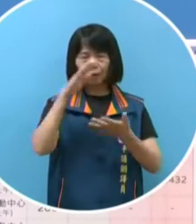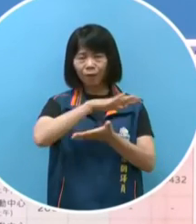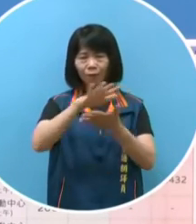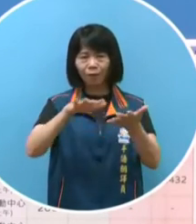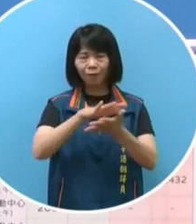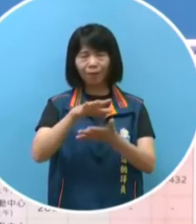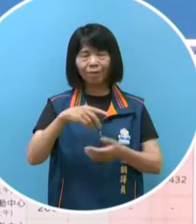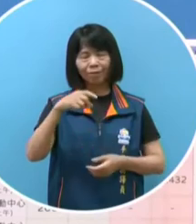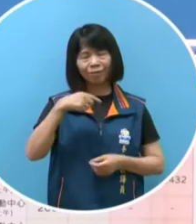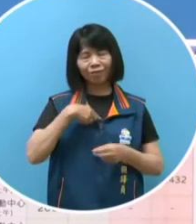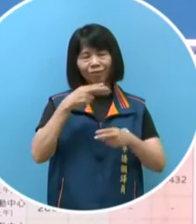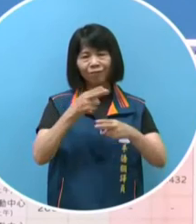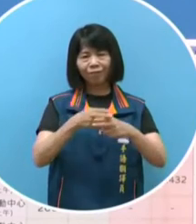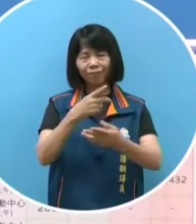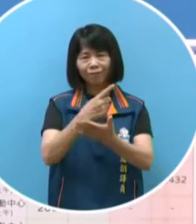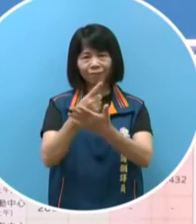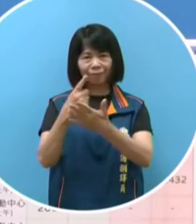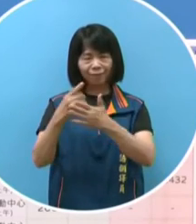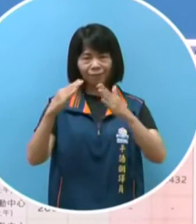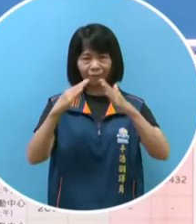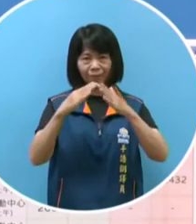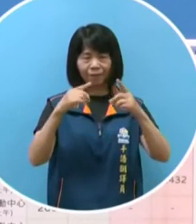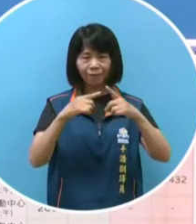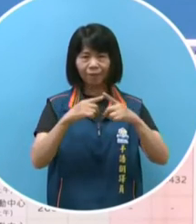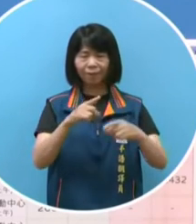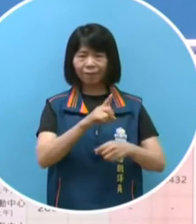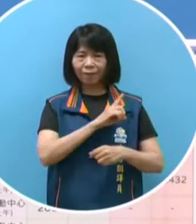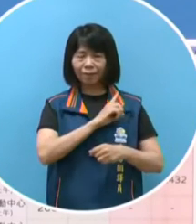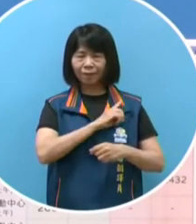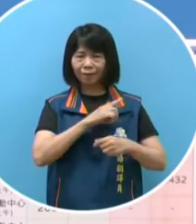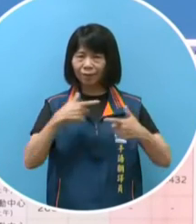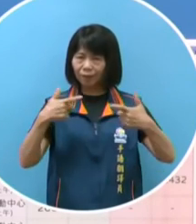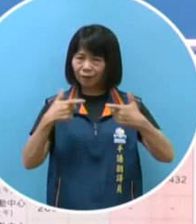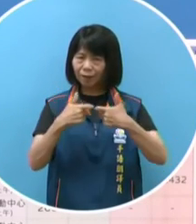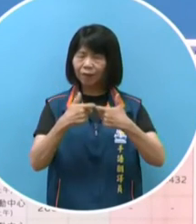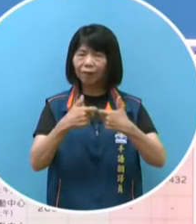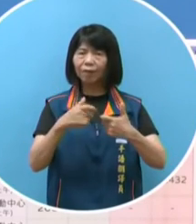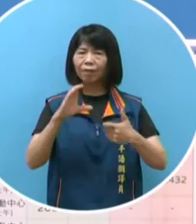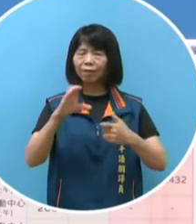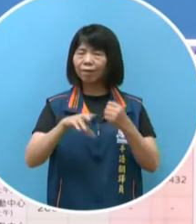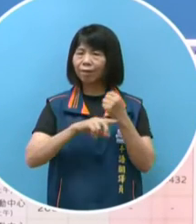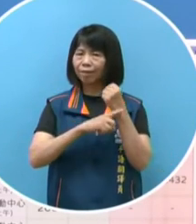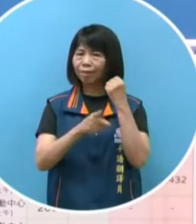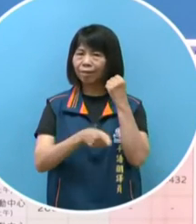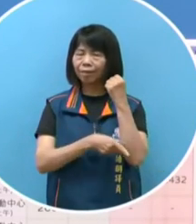人都会运用自己最适合的方式